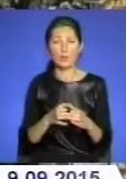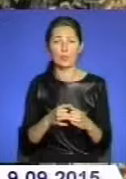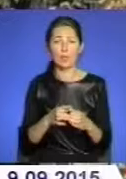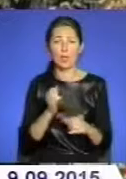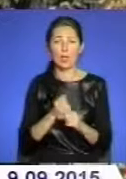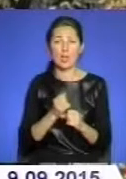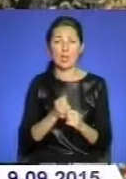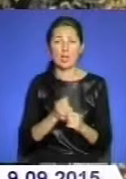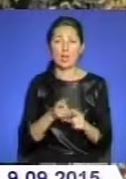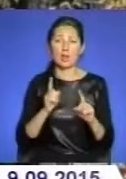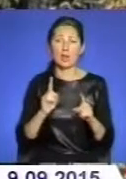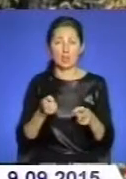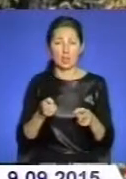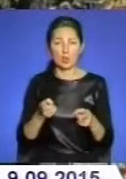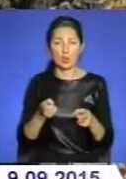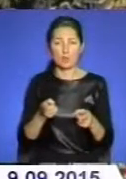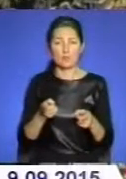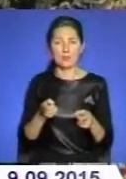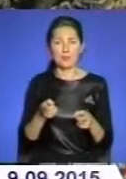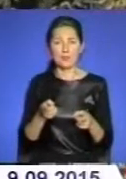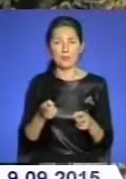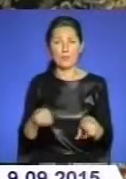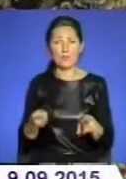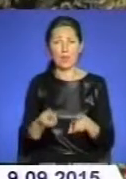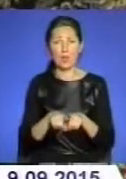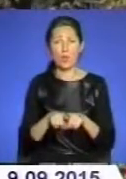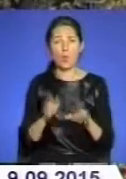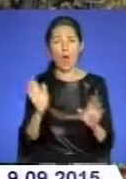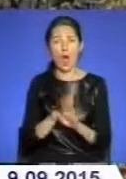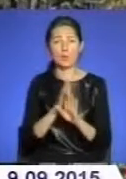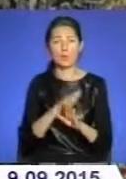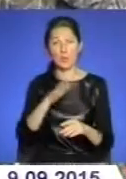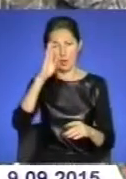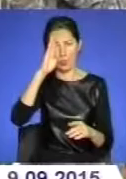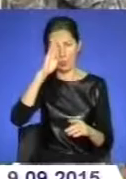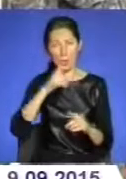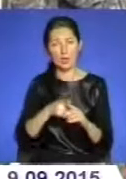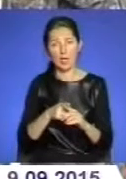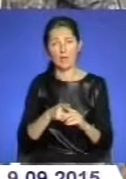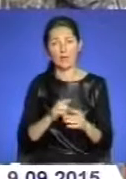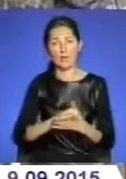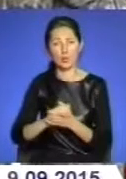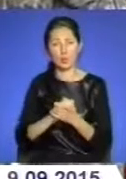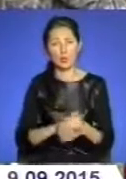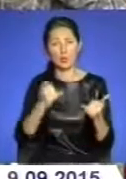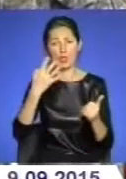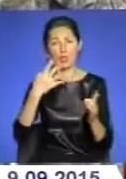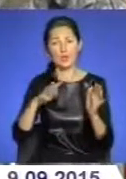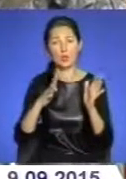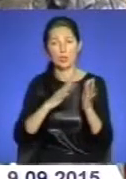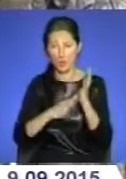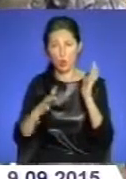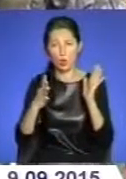налагодити в дійсності таку атмосферу братерства. Нині 98% особового